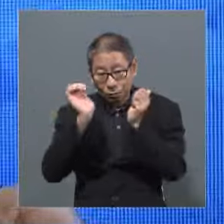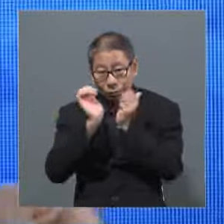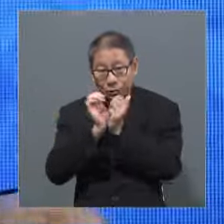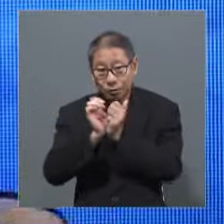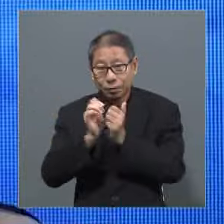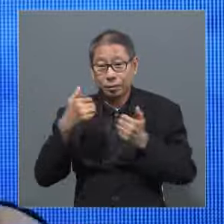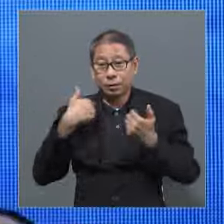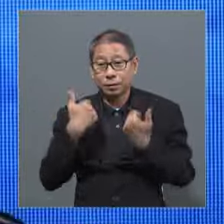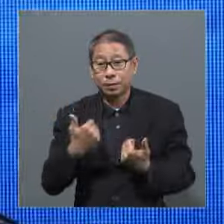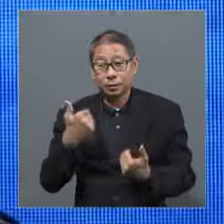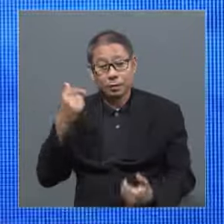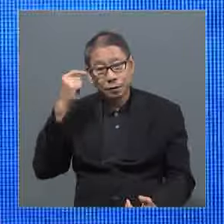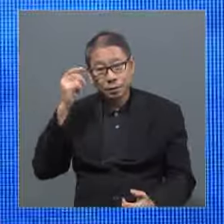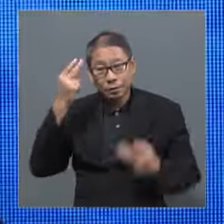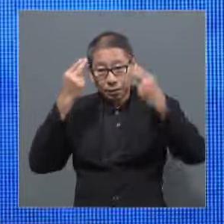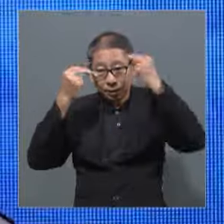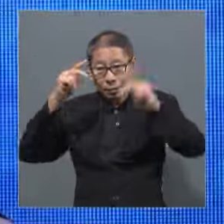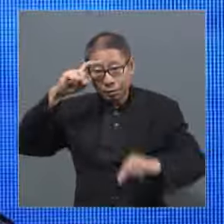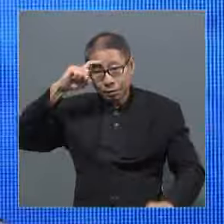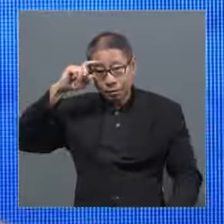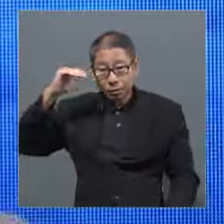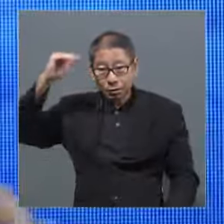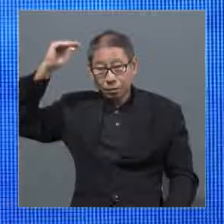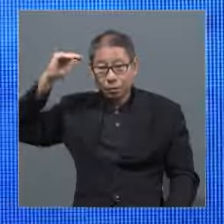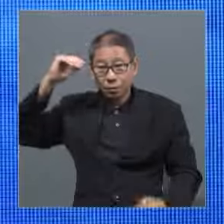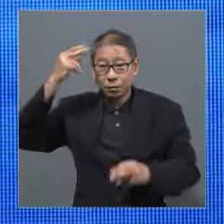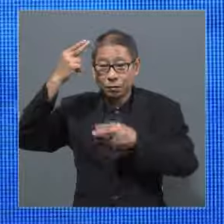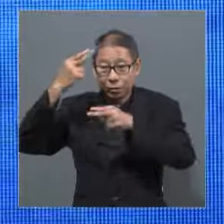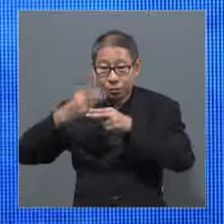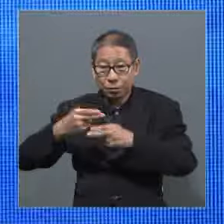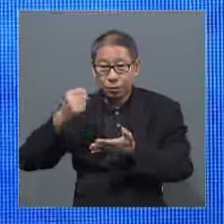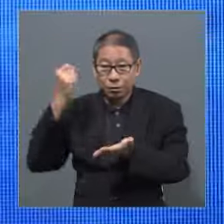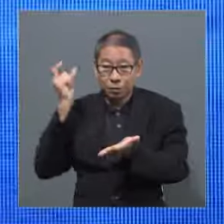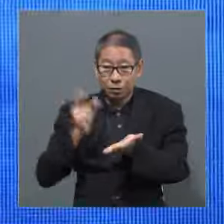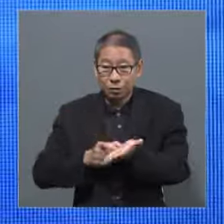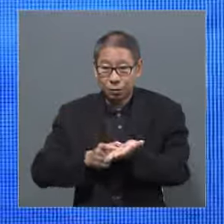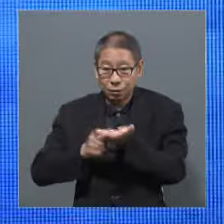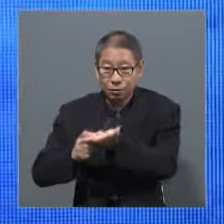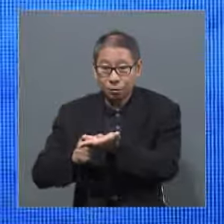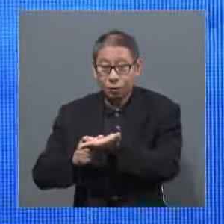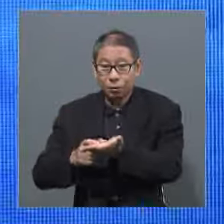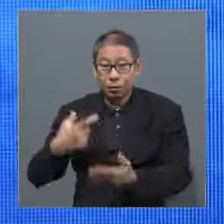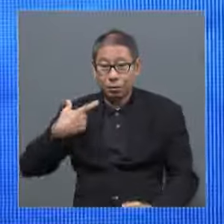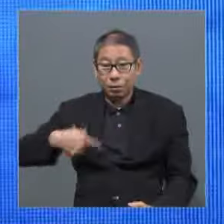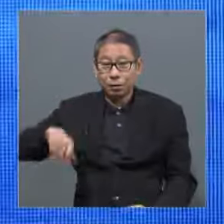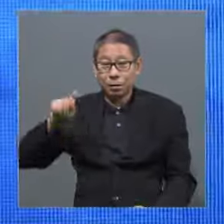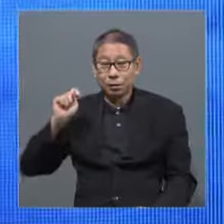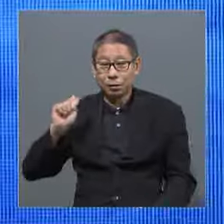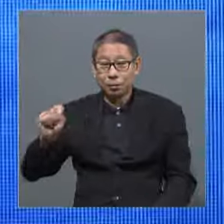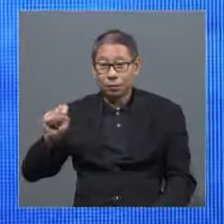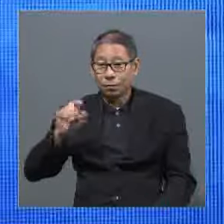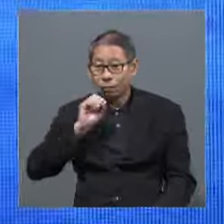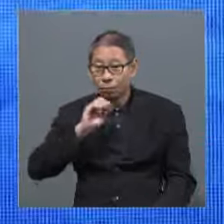ตำรวจแห่งชาติค่ะที่นายกรัฐมนตรีมีการแต่งตั้งซึ่งเรื่องนี้ทนายตั้มเนี่ยอ้างคำพูดหนึ่งในกรรมการที่ออกมาพูด